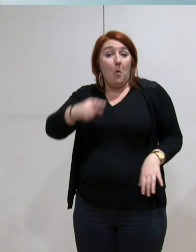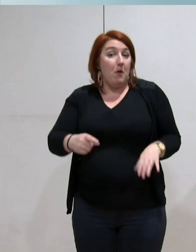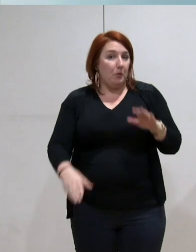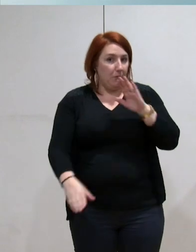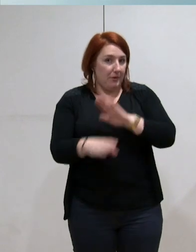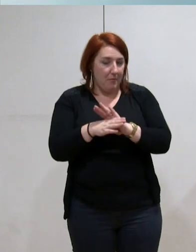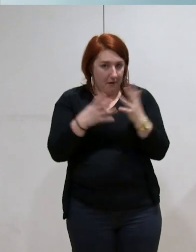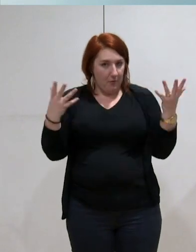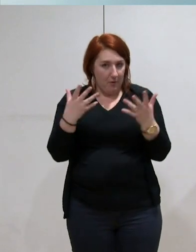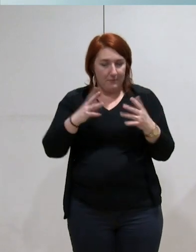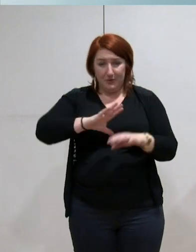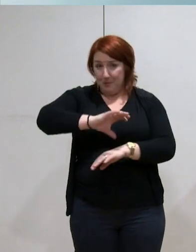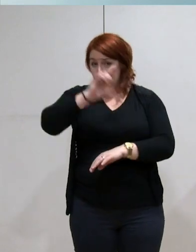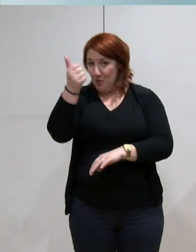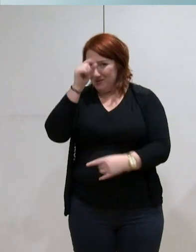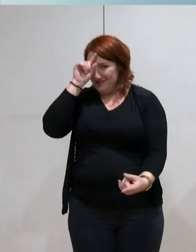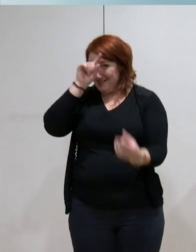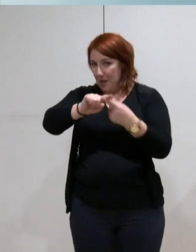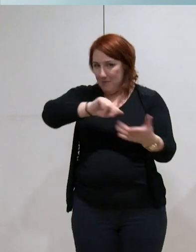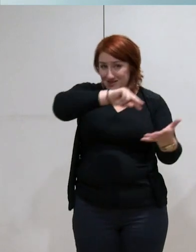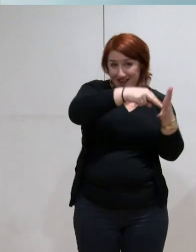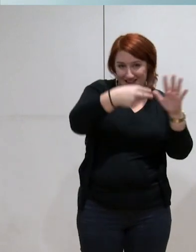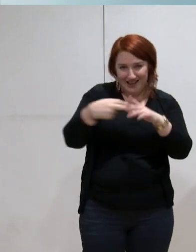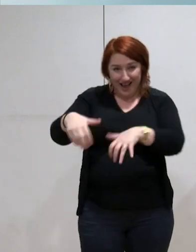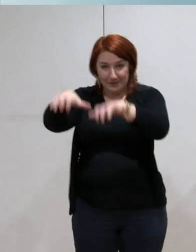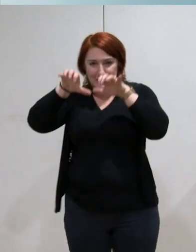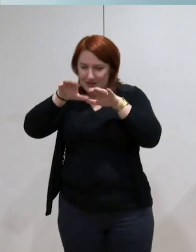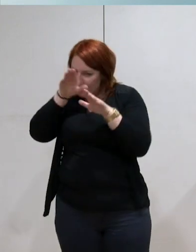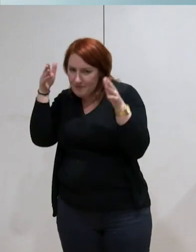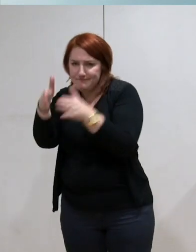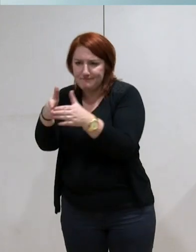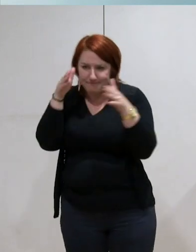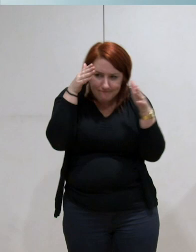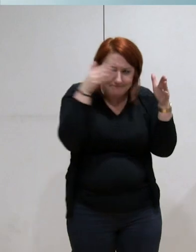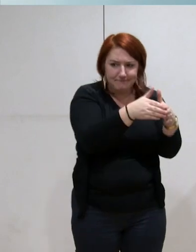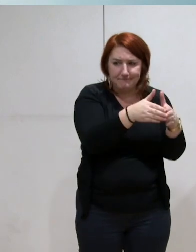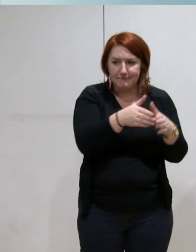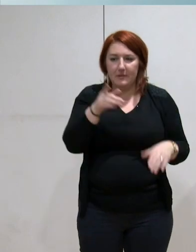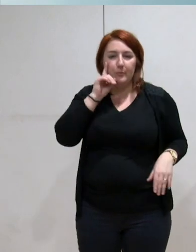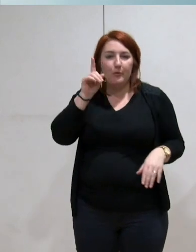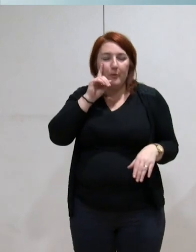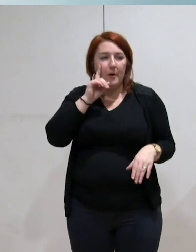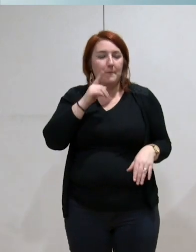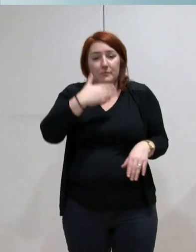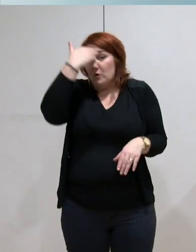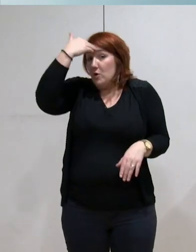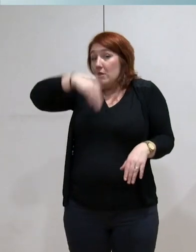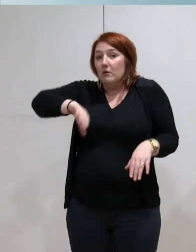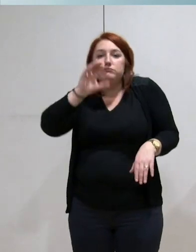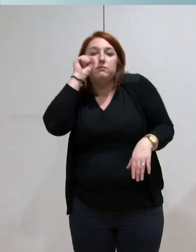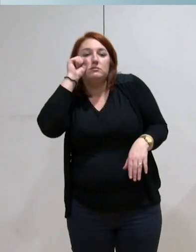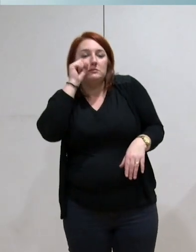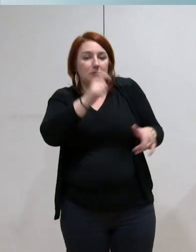s'intéresser aux locaux technique et administratif puisque nous avions évidemment connaissance de la session de ce